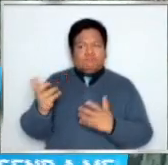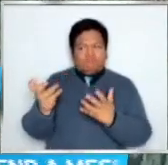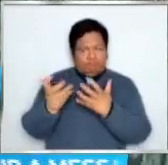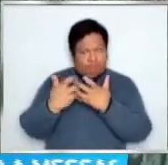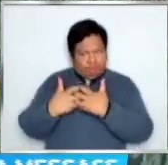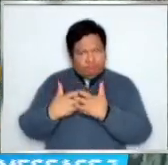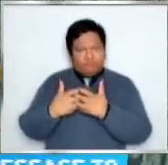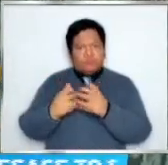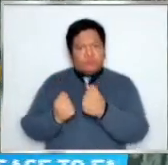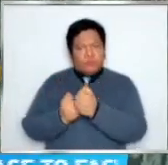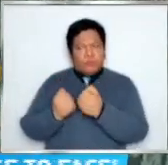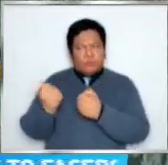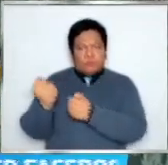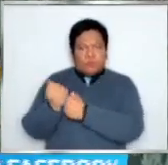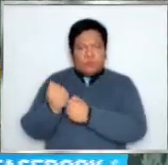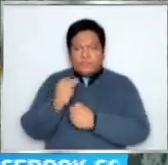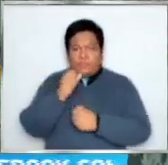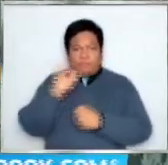yung paghuli doon sa mga